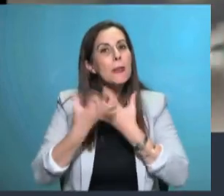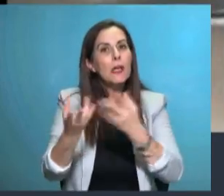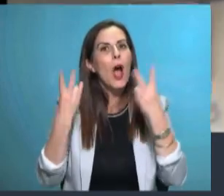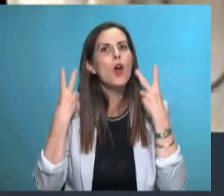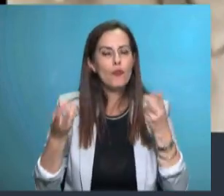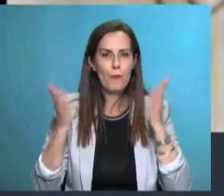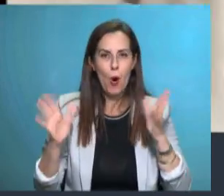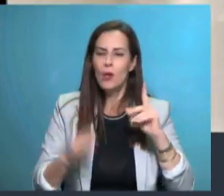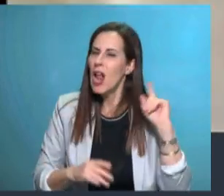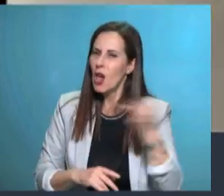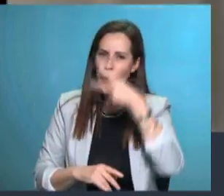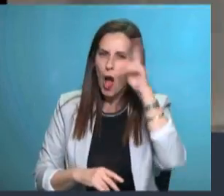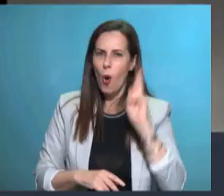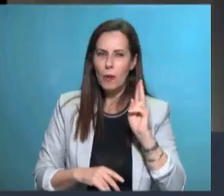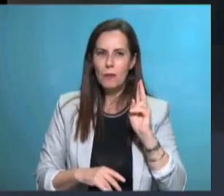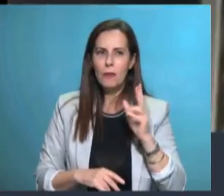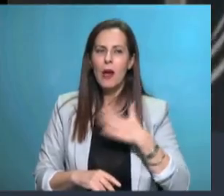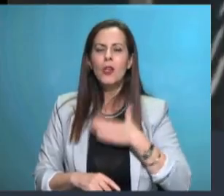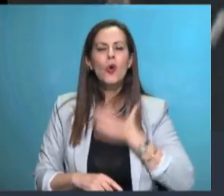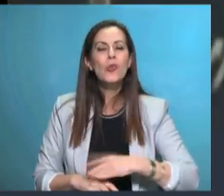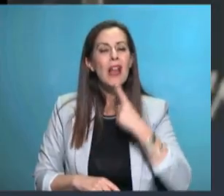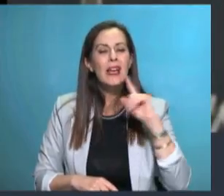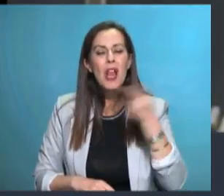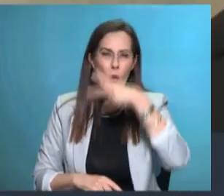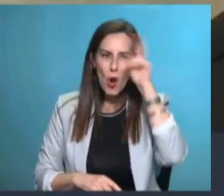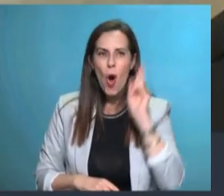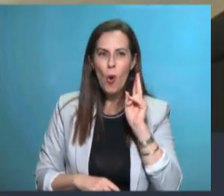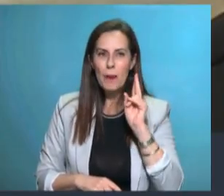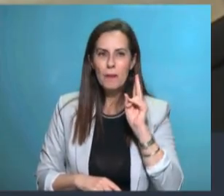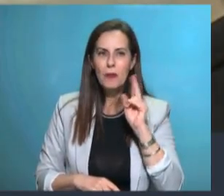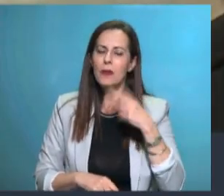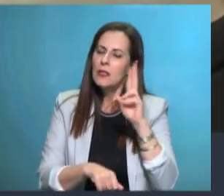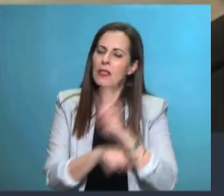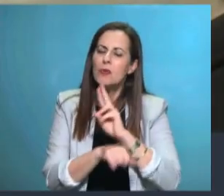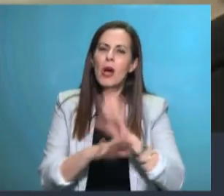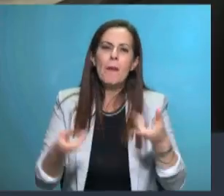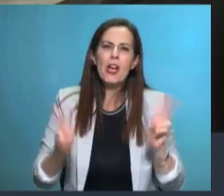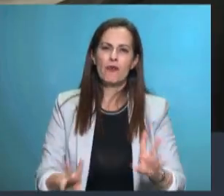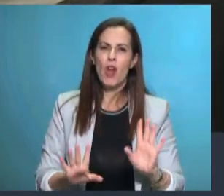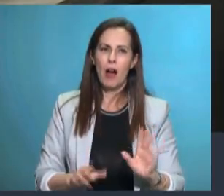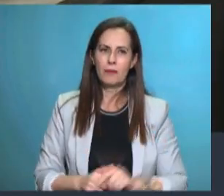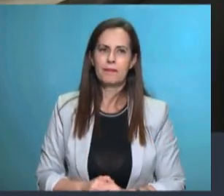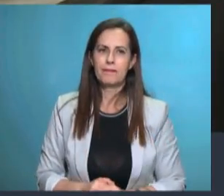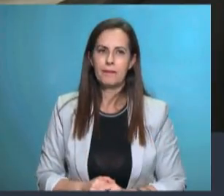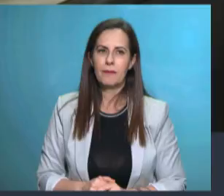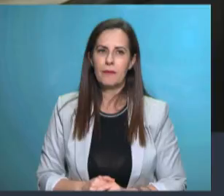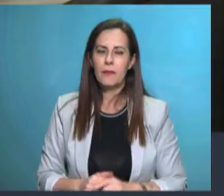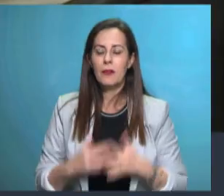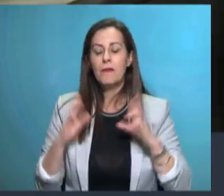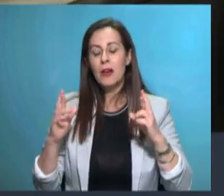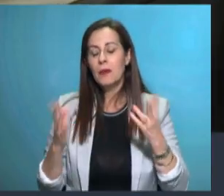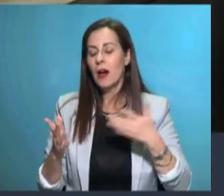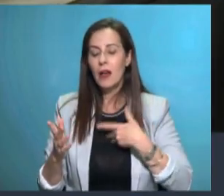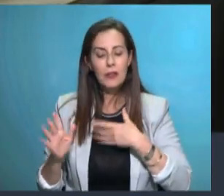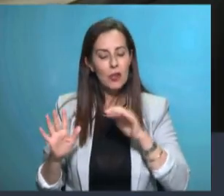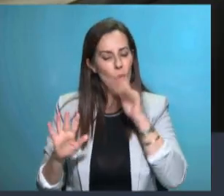מאוד לכל ההורים. אני רוצה להגיד לכל ההורים, שיהיו זהירים כמה שהם יכולים, ומקווה שמאחל